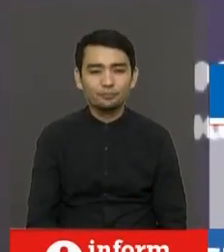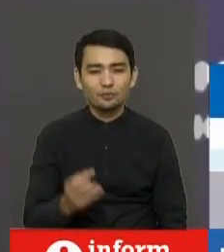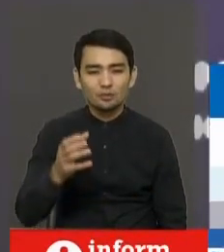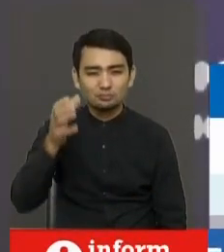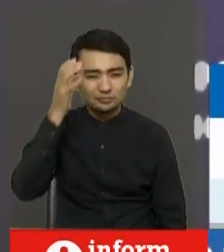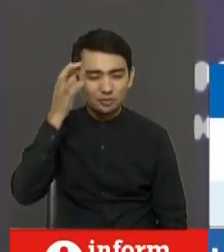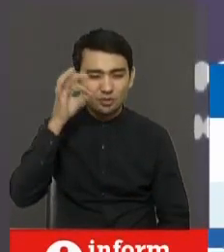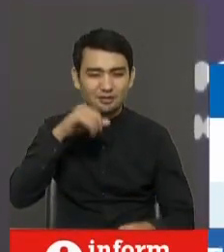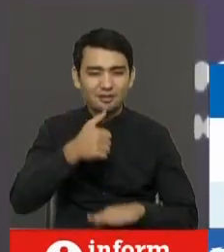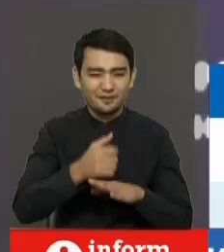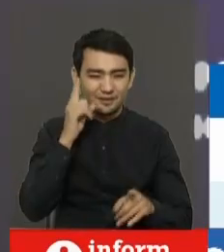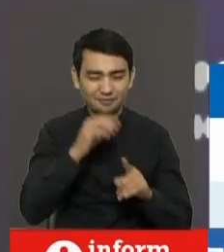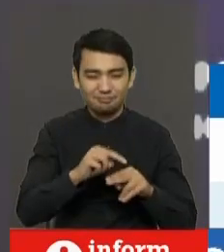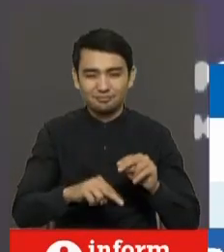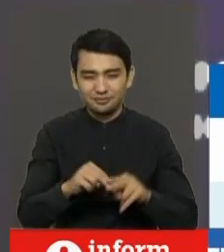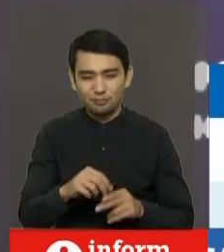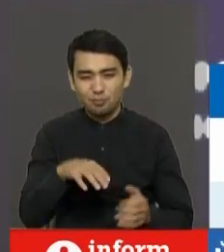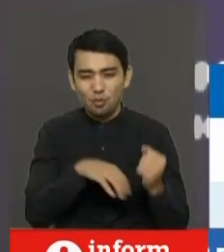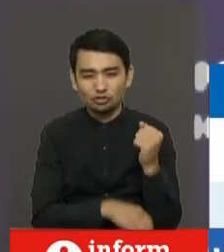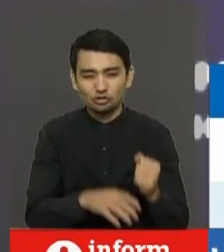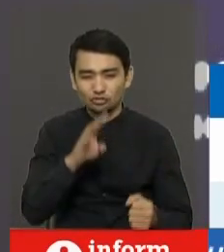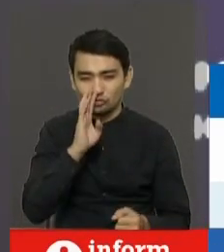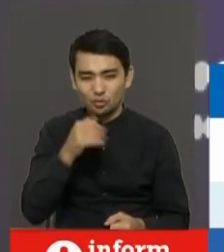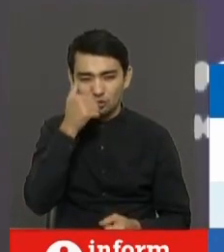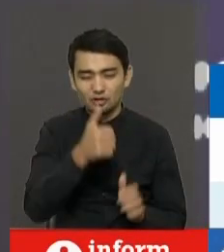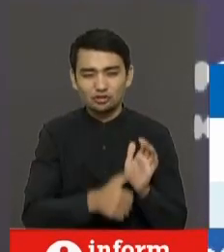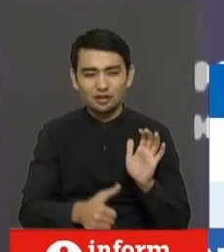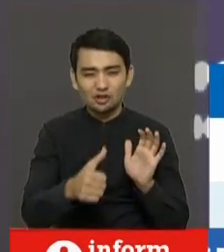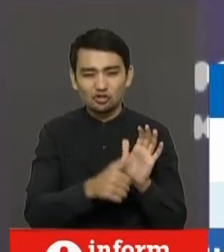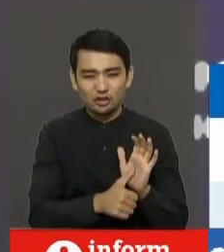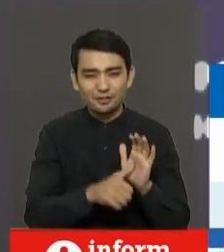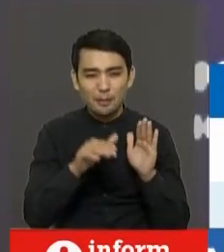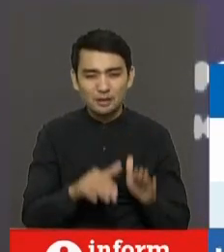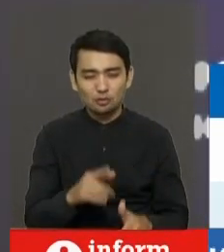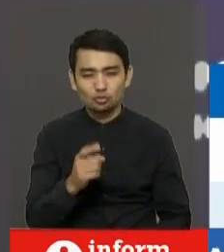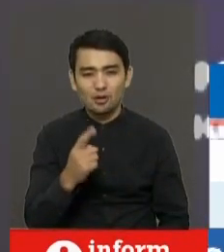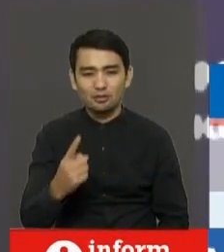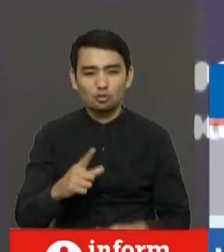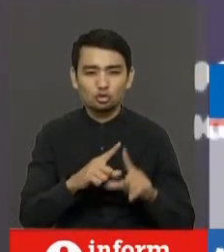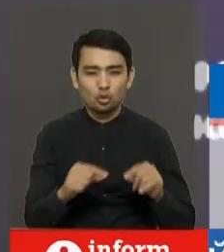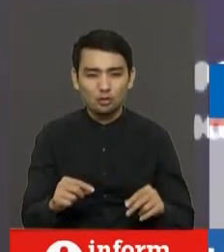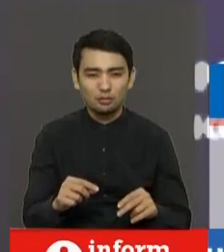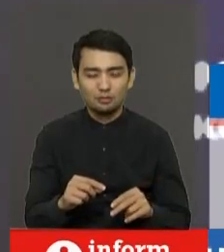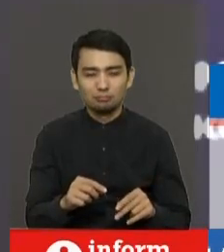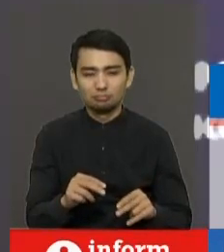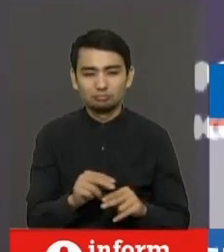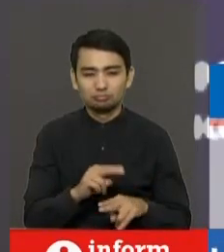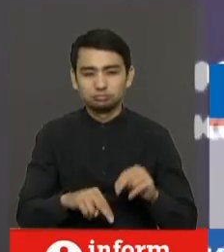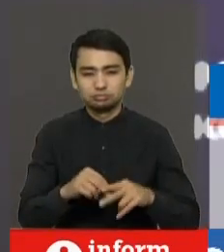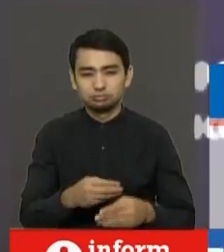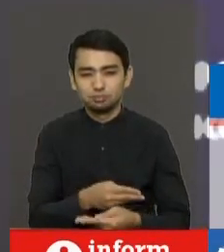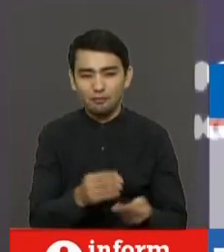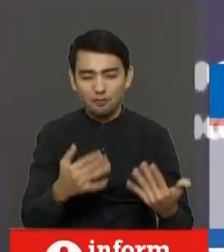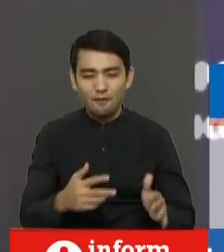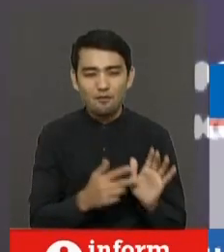бағыттарымыздың бірі болып табылады. Соңғы 4 жылда 66 мың орындық 101 мектеп пайдалануға берілді, оның 80%